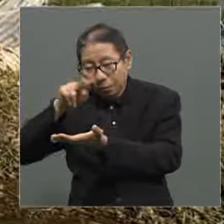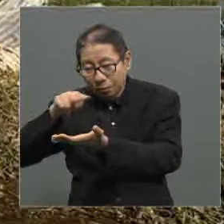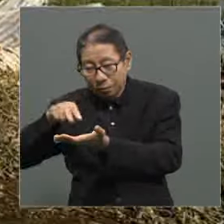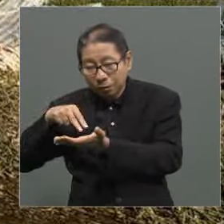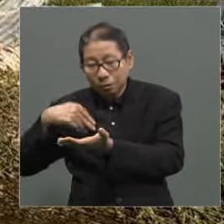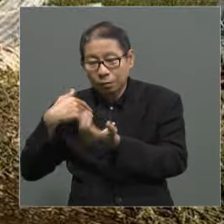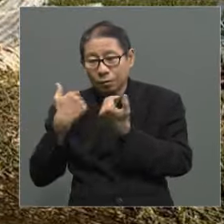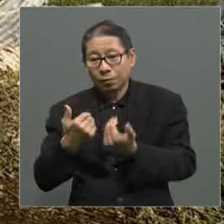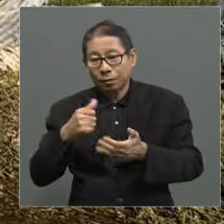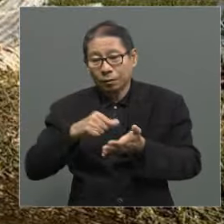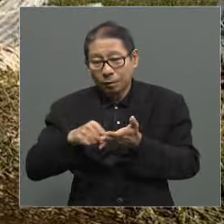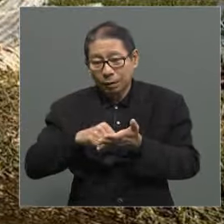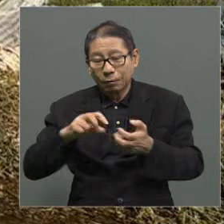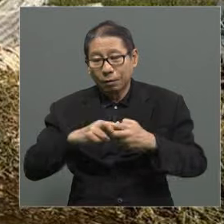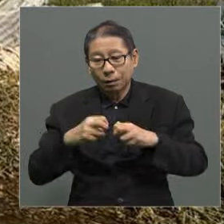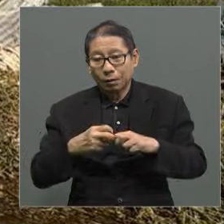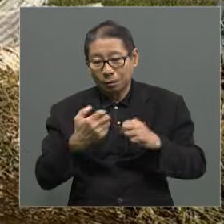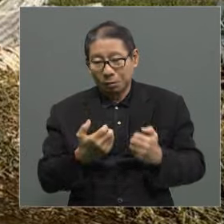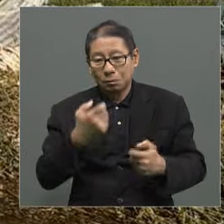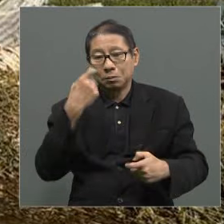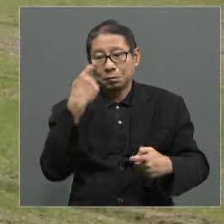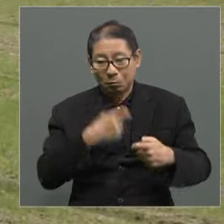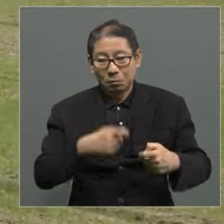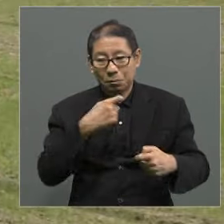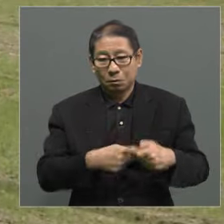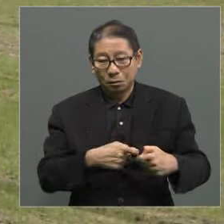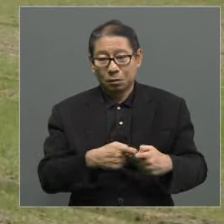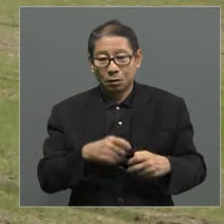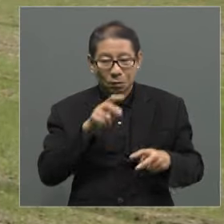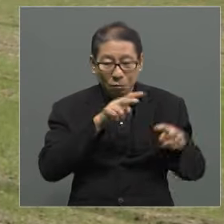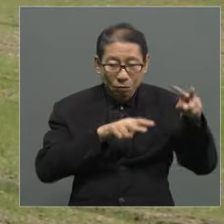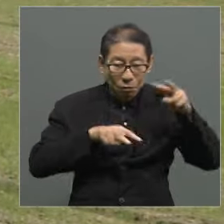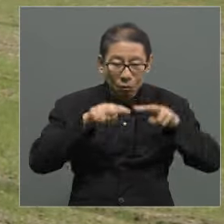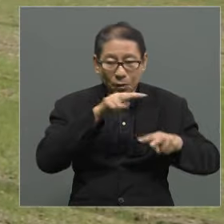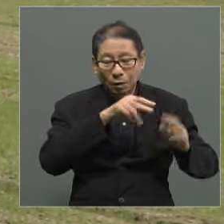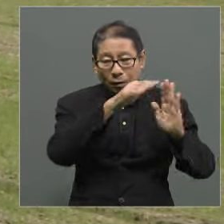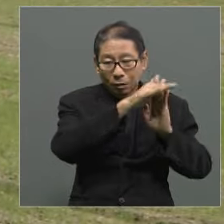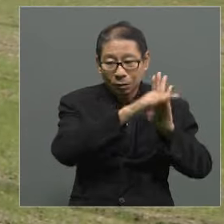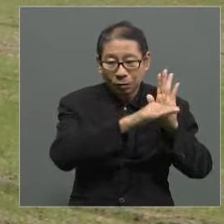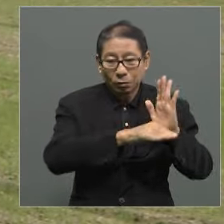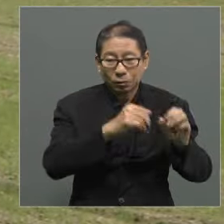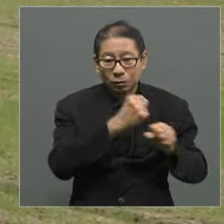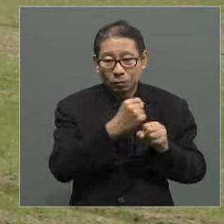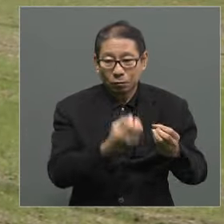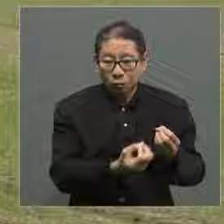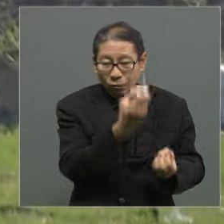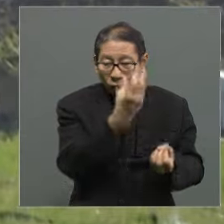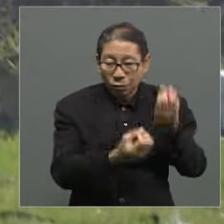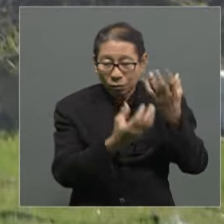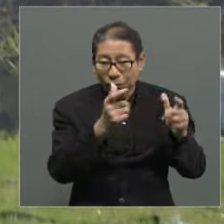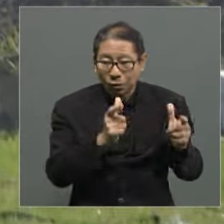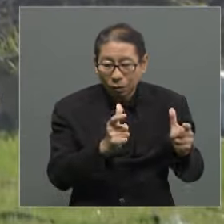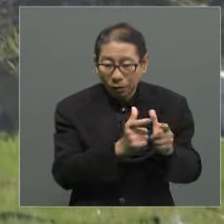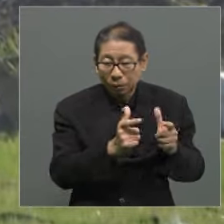ถามว่าไอ้การไปแก้ตรงเมันยากไหก็การจะเข้าไปควบคุมตรวจสอบกระบวนการผลิตของโรงงานขนาดเล็กเหล่าเนี้ยต้องไป